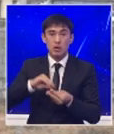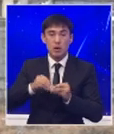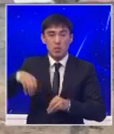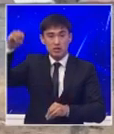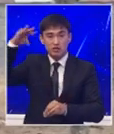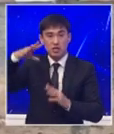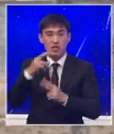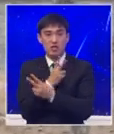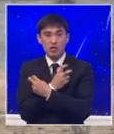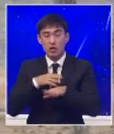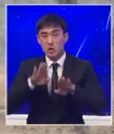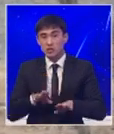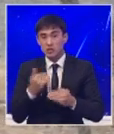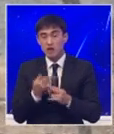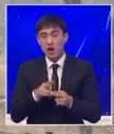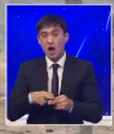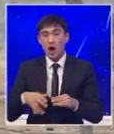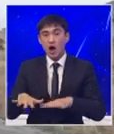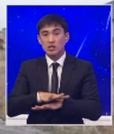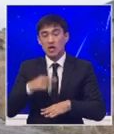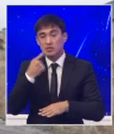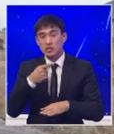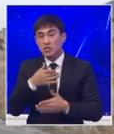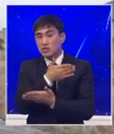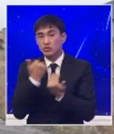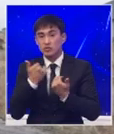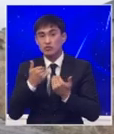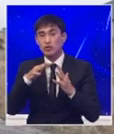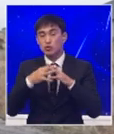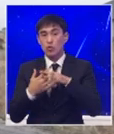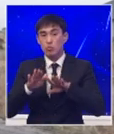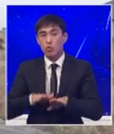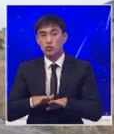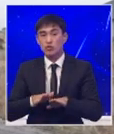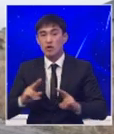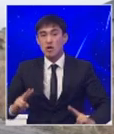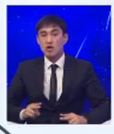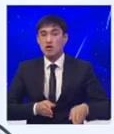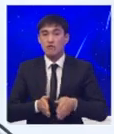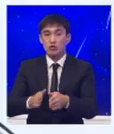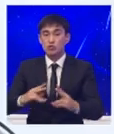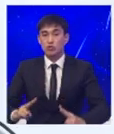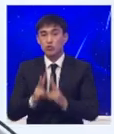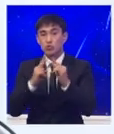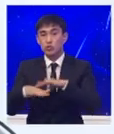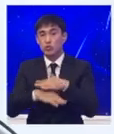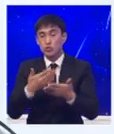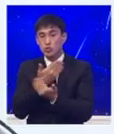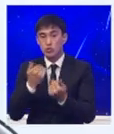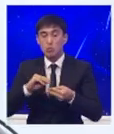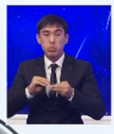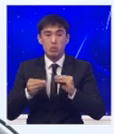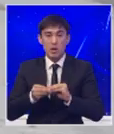дачных массивах. Жители отметили отсутствие в некоторых населенных пунктах должной инфраструктуры. Немаловажным остаются и